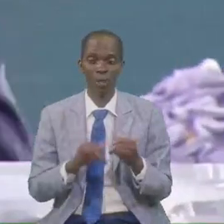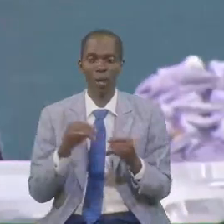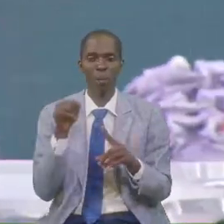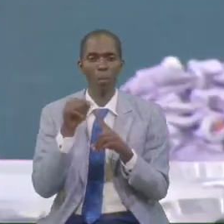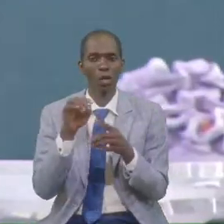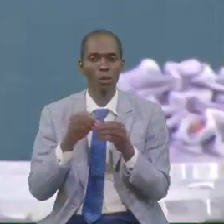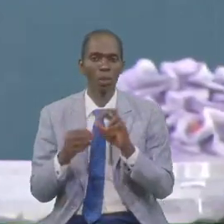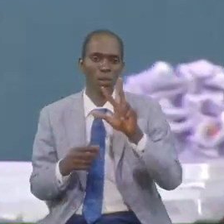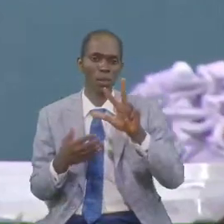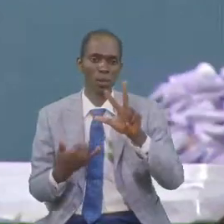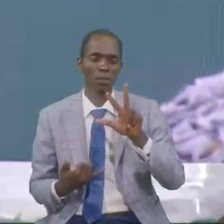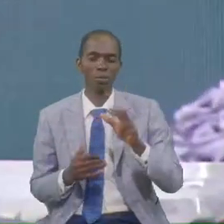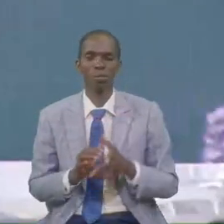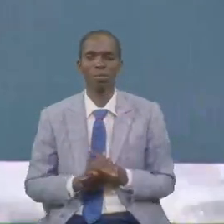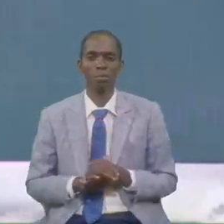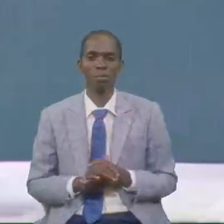Finalement, le troisième point.